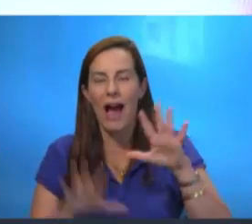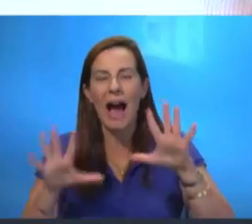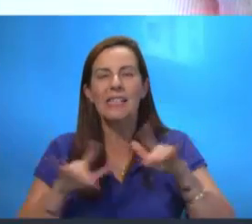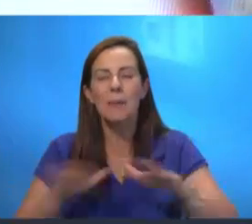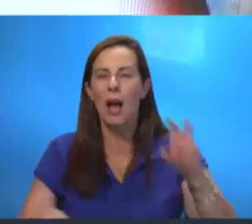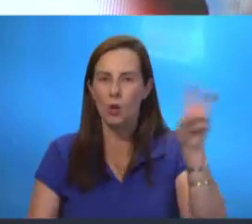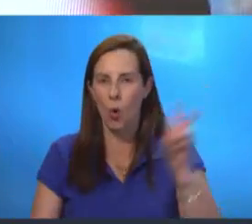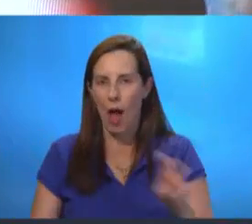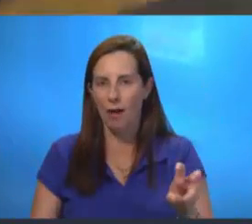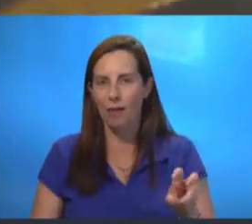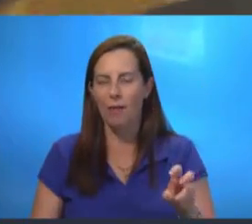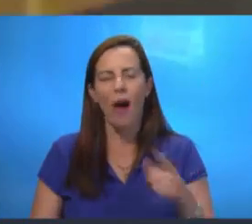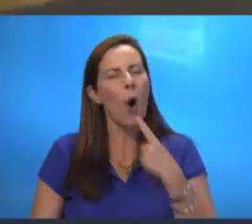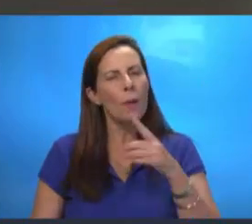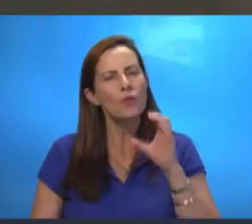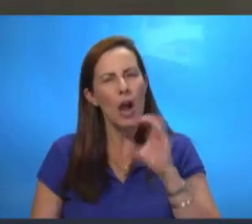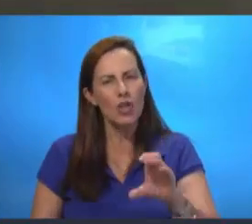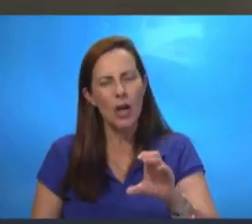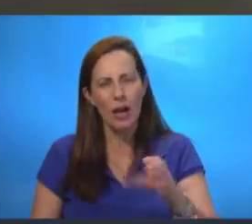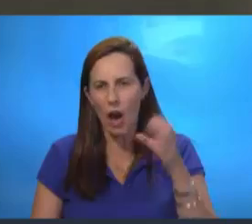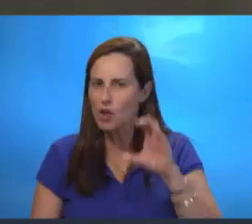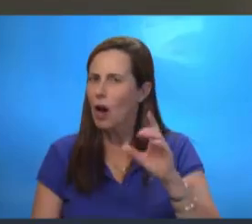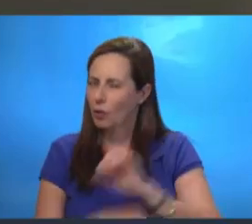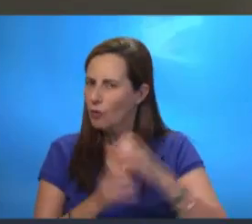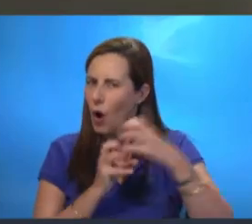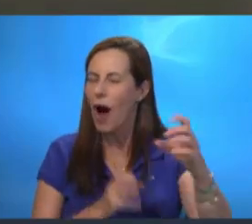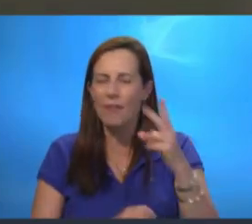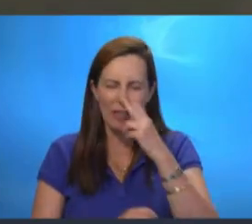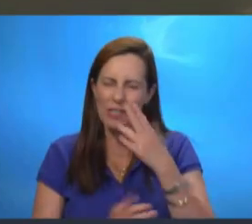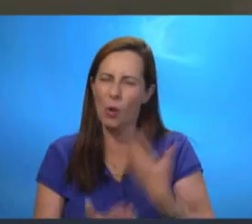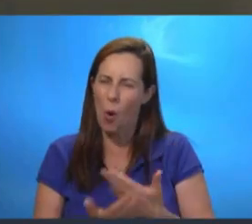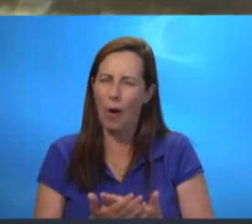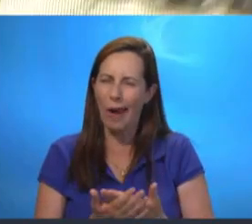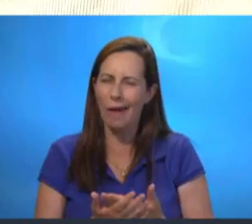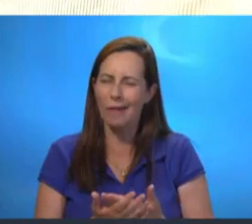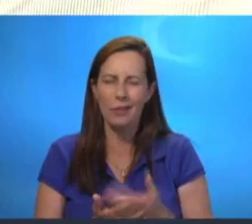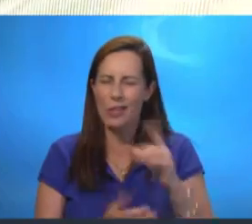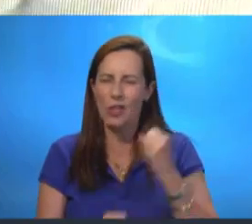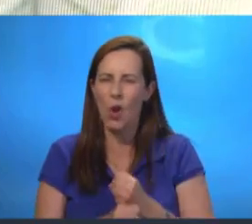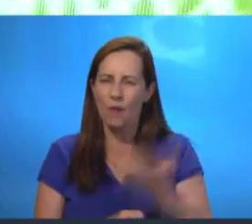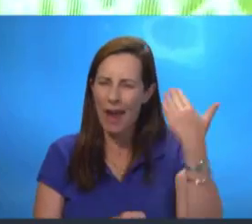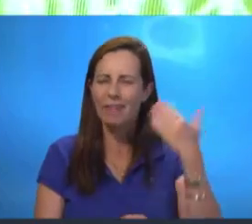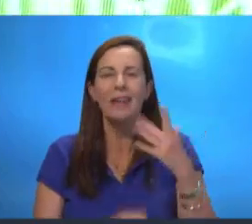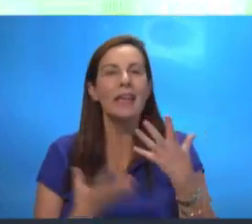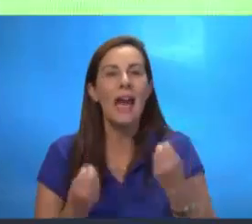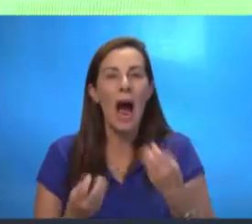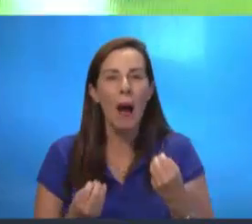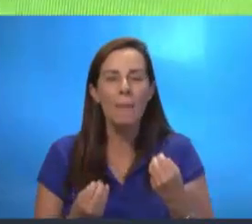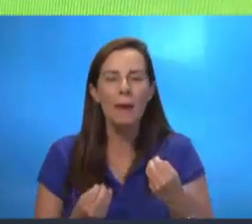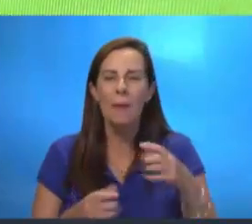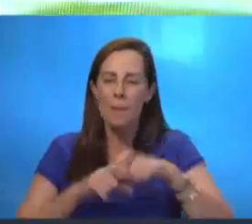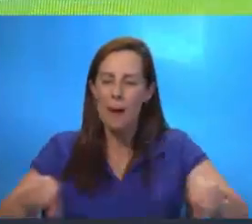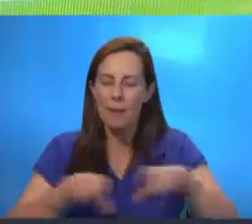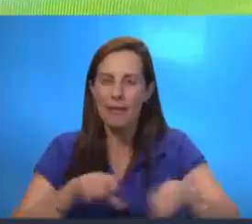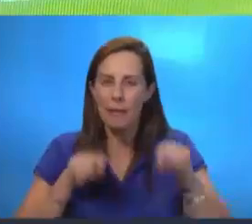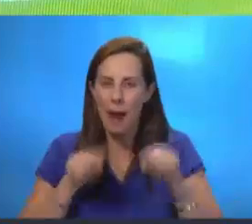דולר. הטענה היא שההשקעה בתשתיות היא השקעה לטווח ארוך, אבל ניסיון העבר מוכיח שזה לא עובד. למה? כי רבים מהמתקנים העיקרים